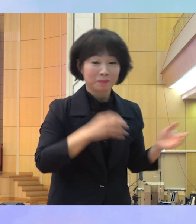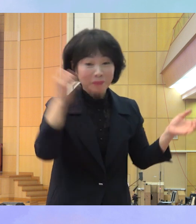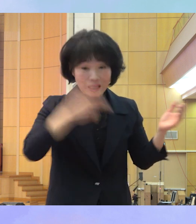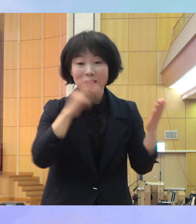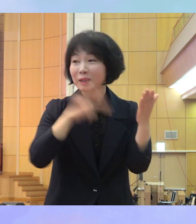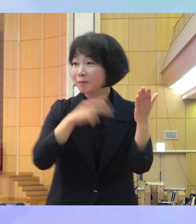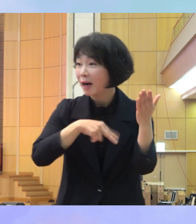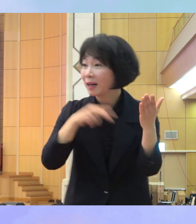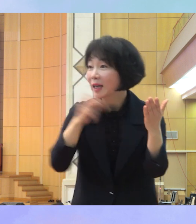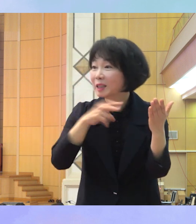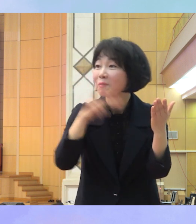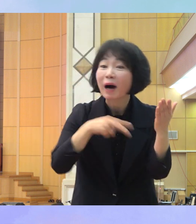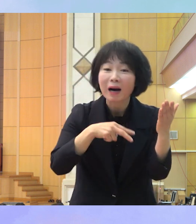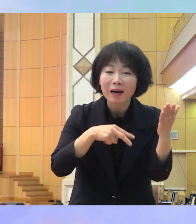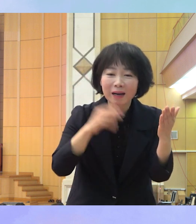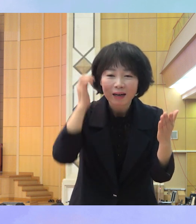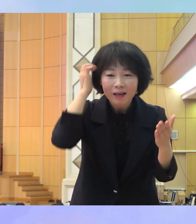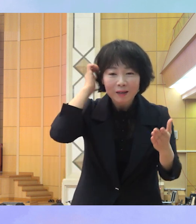한번 봅니다.